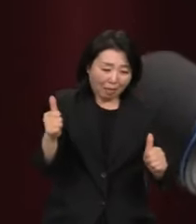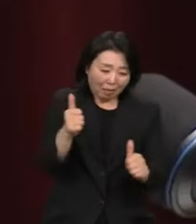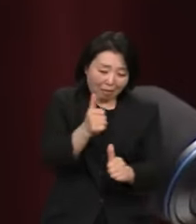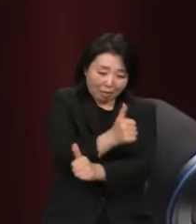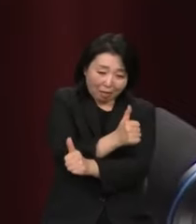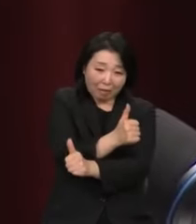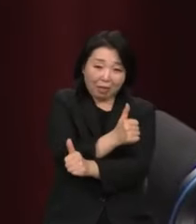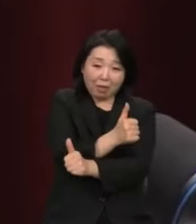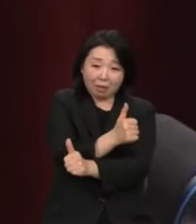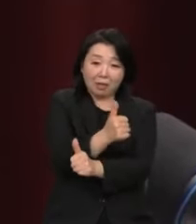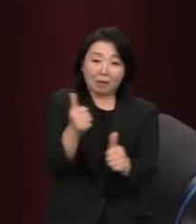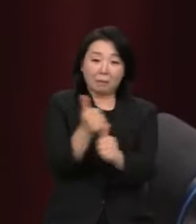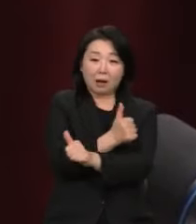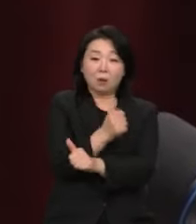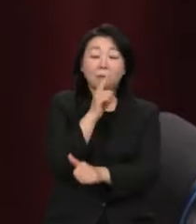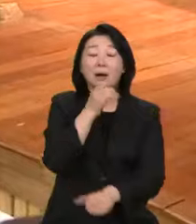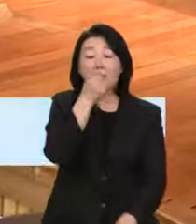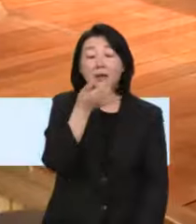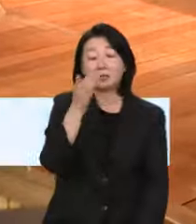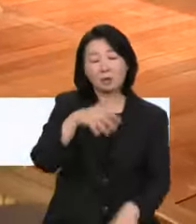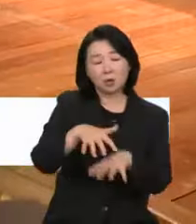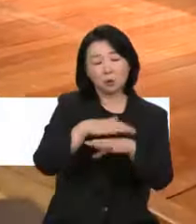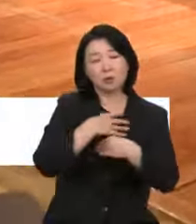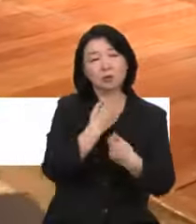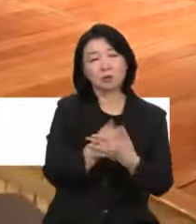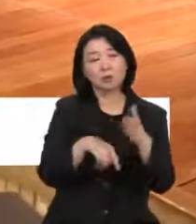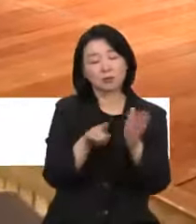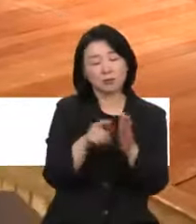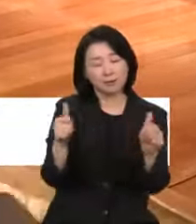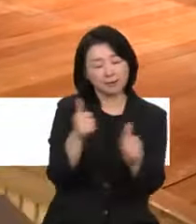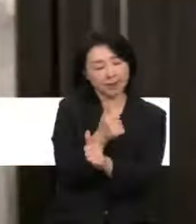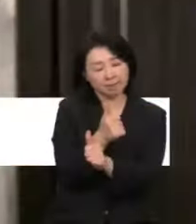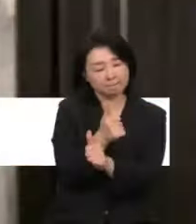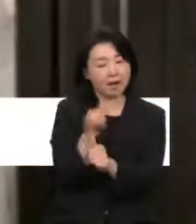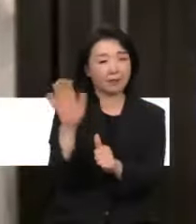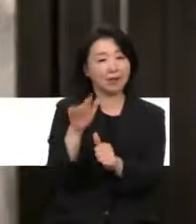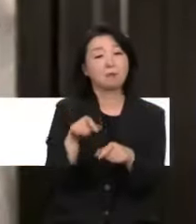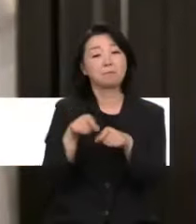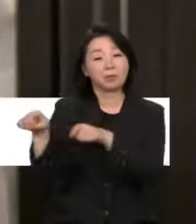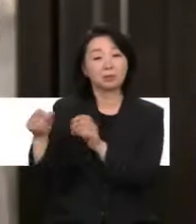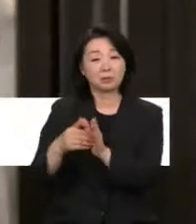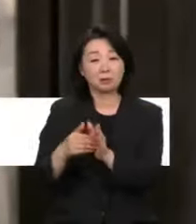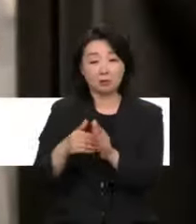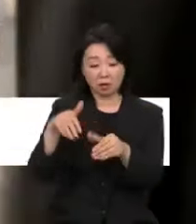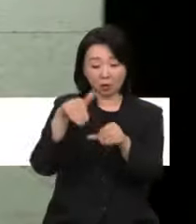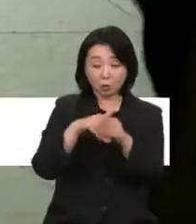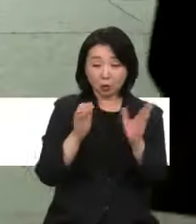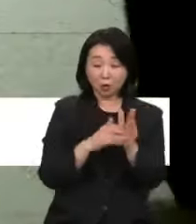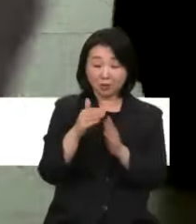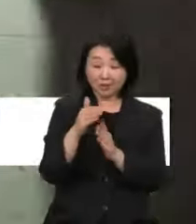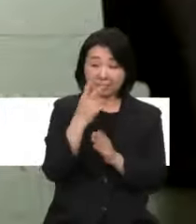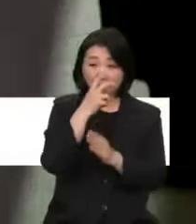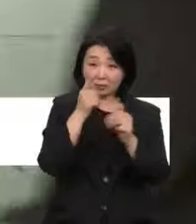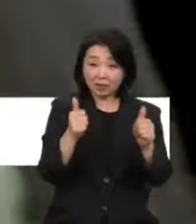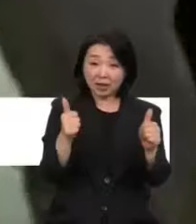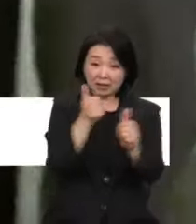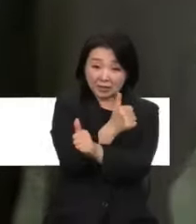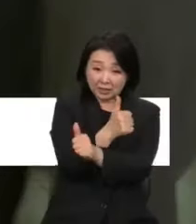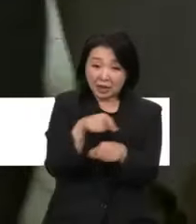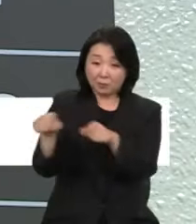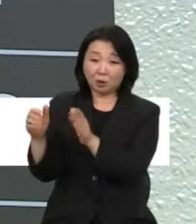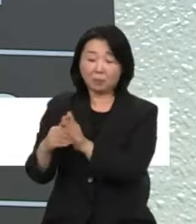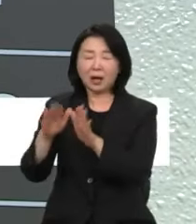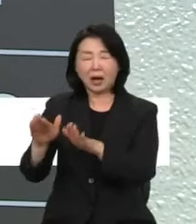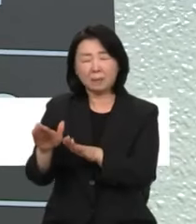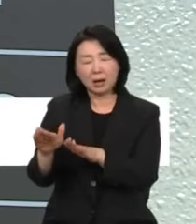예상이 있었지만 박 장관은 조직 안정을 이유로 인사를 미뤘습니다. 총선이 끝난 만큼 미뤄둔 검찰 인사가 조만간 있을